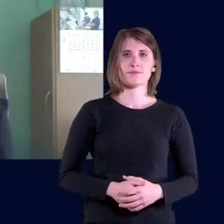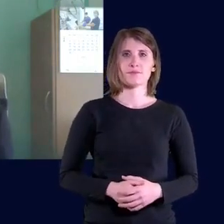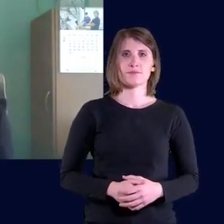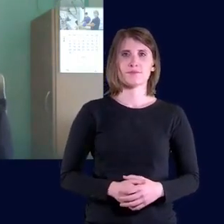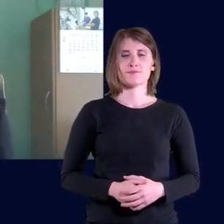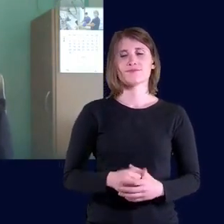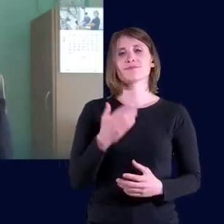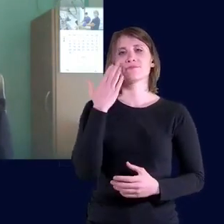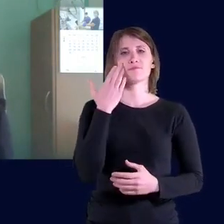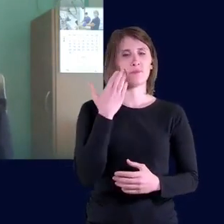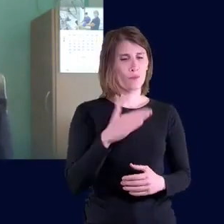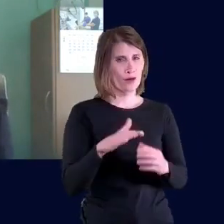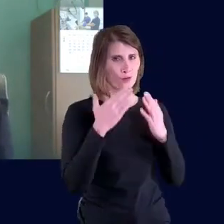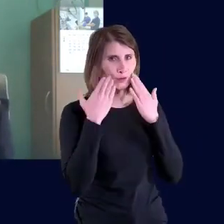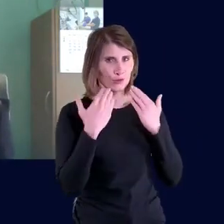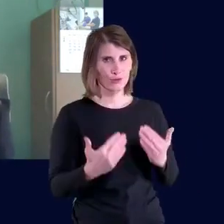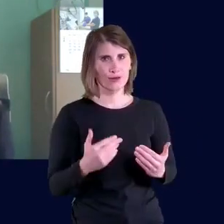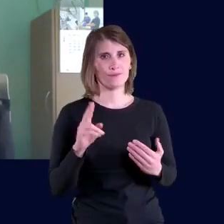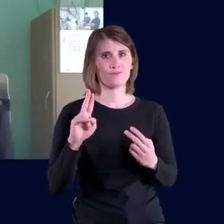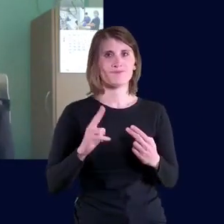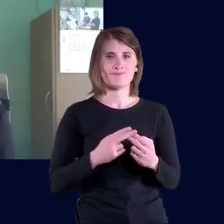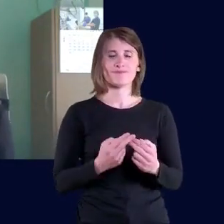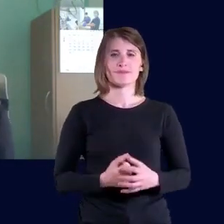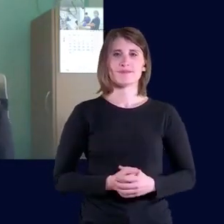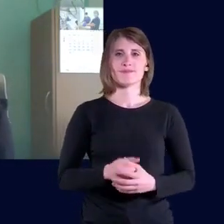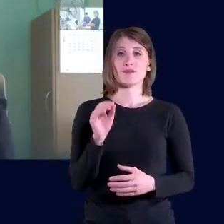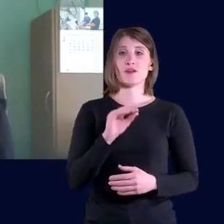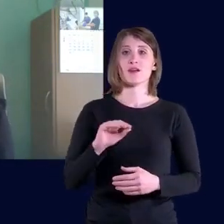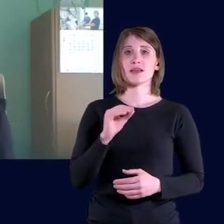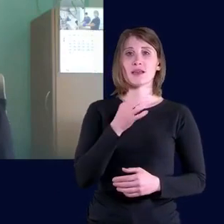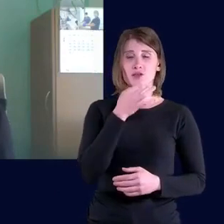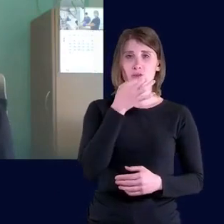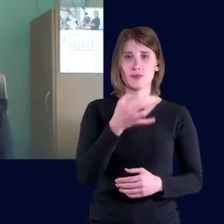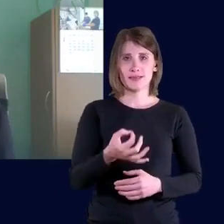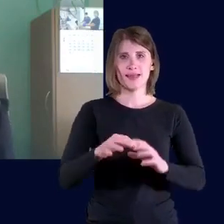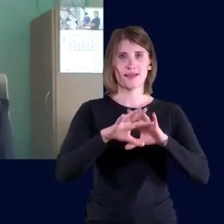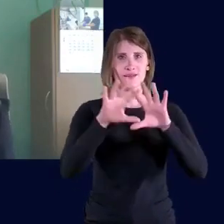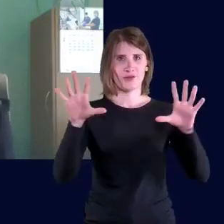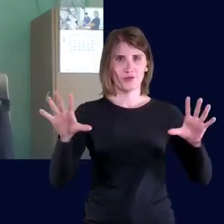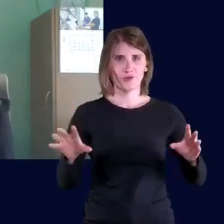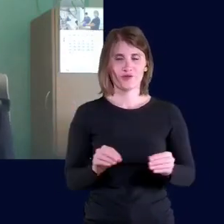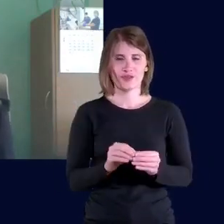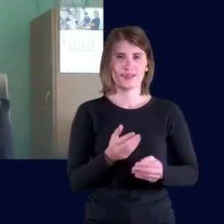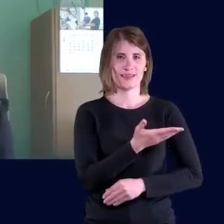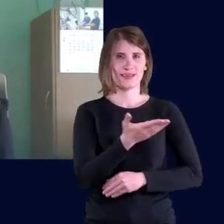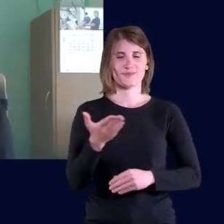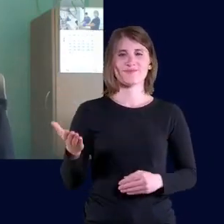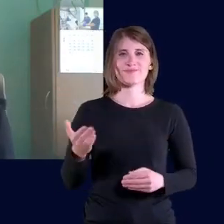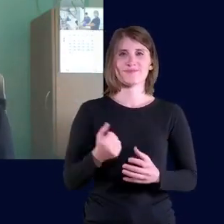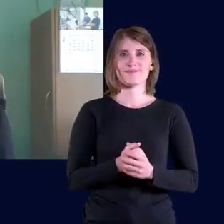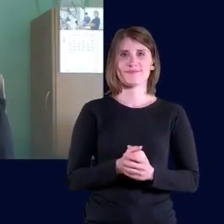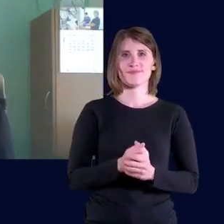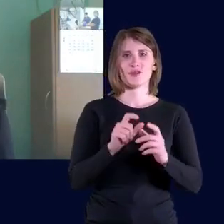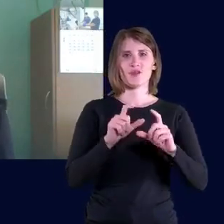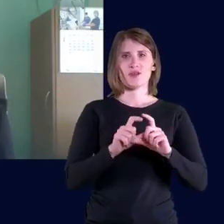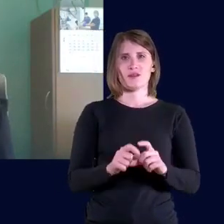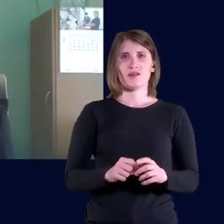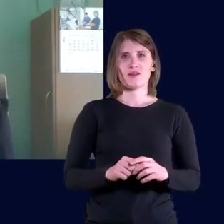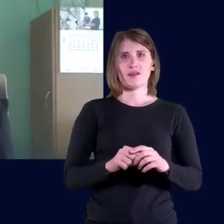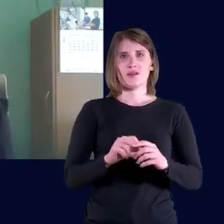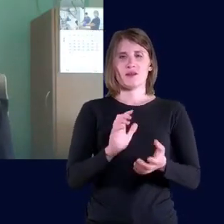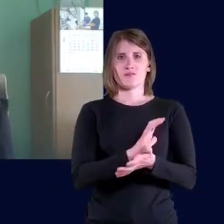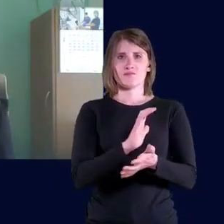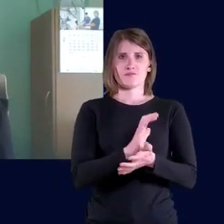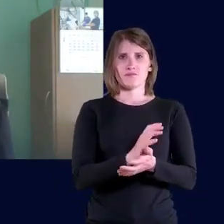Bardzo dziękuję za odpowiedź i mamy jeszcze pytanie do wszystkich państwa Po jakim czasie komercyjne